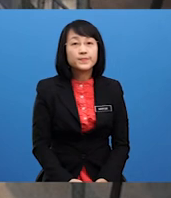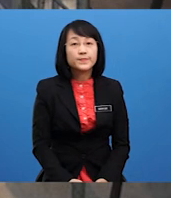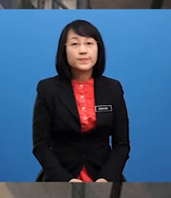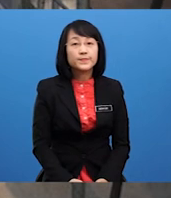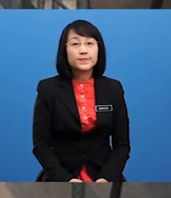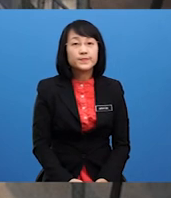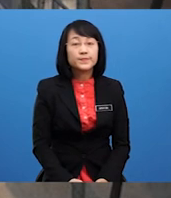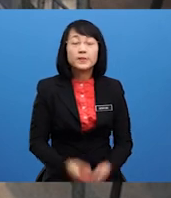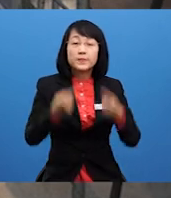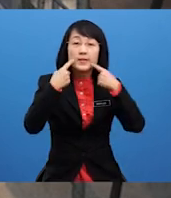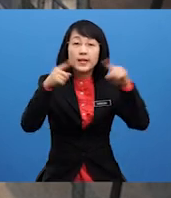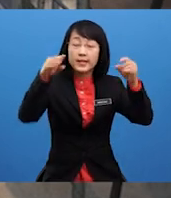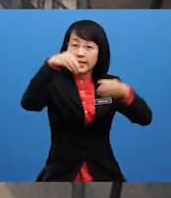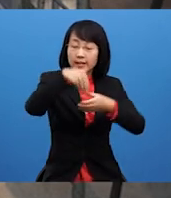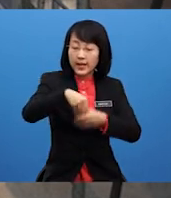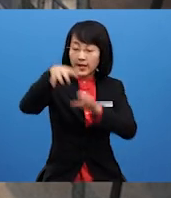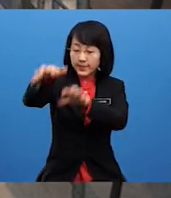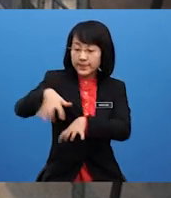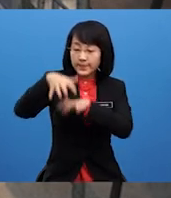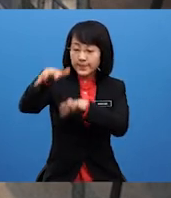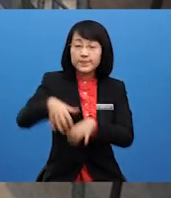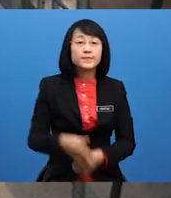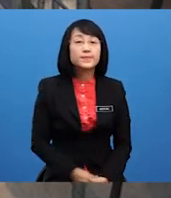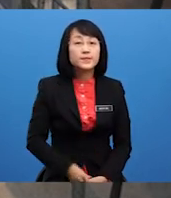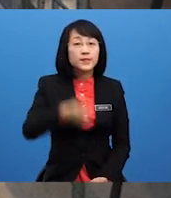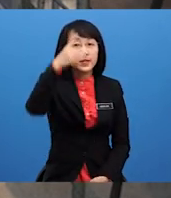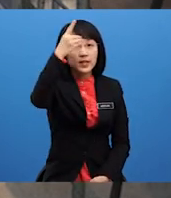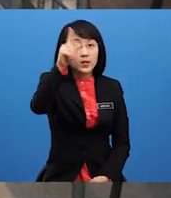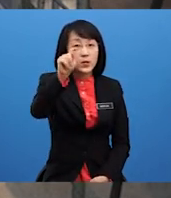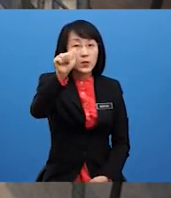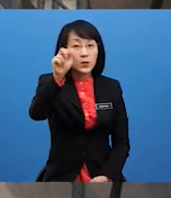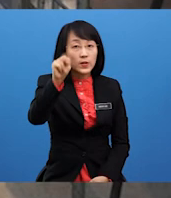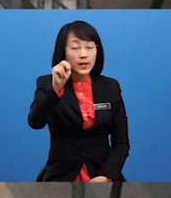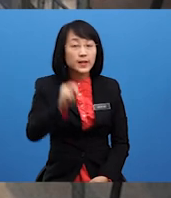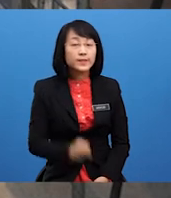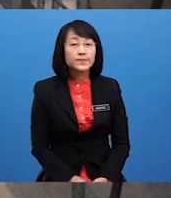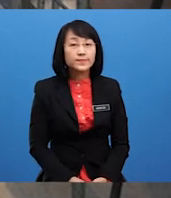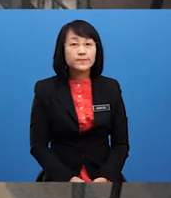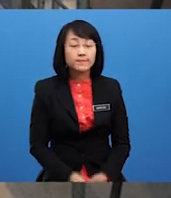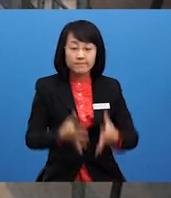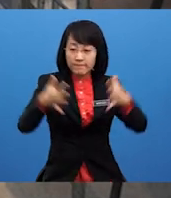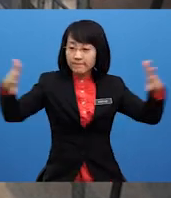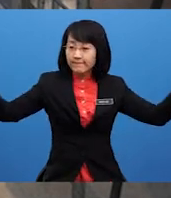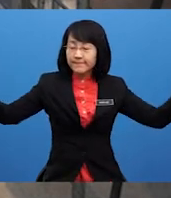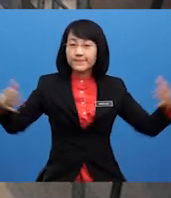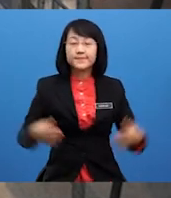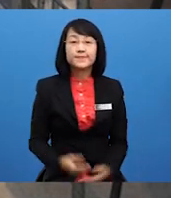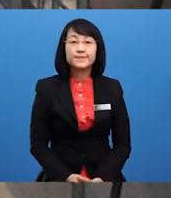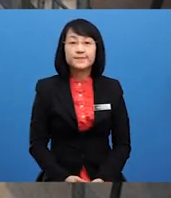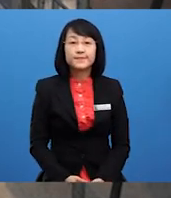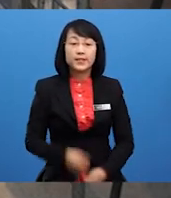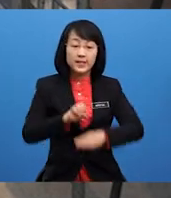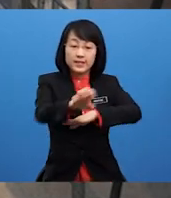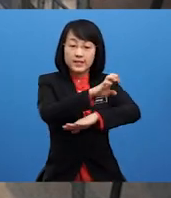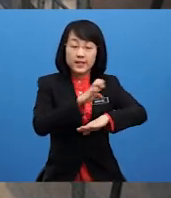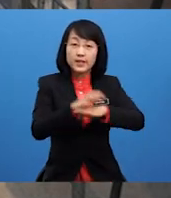dimilikinya. Selain itu, Datuk Tan memiliki estate getah 100 ekar. Para pelajar